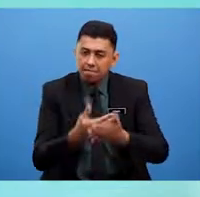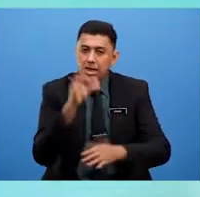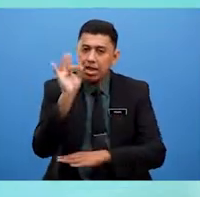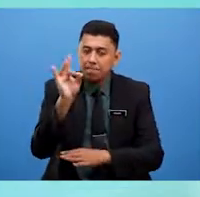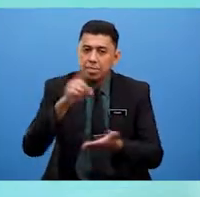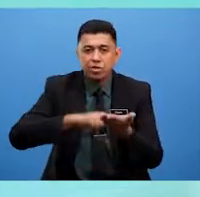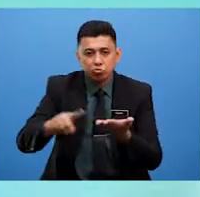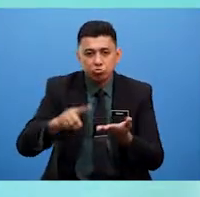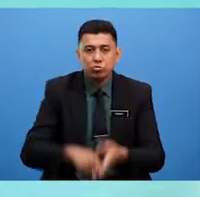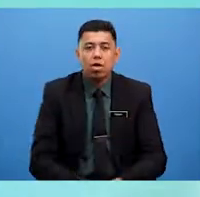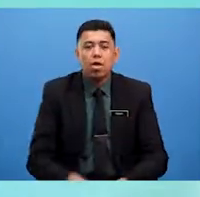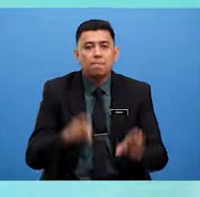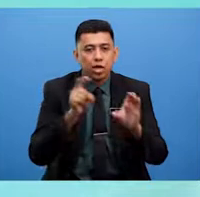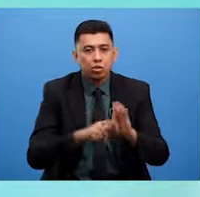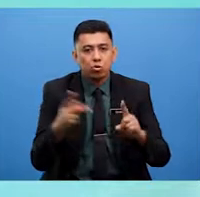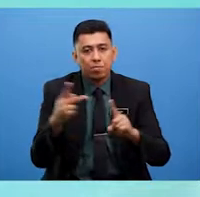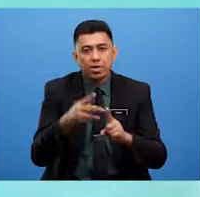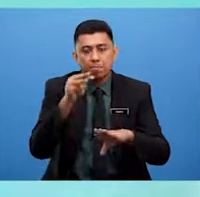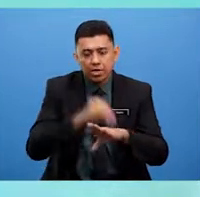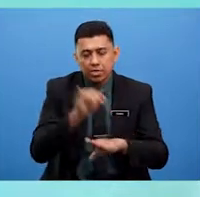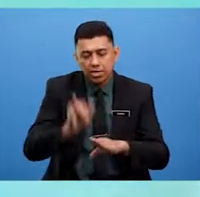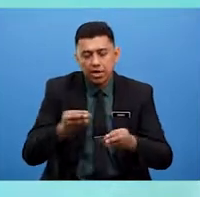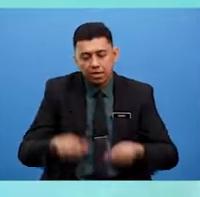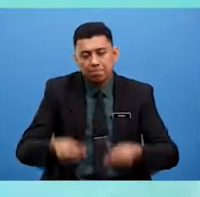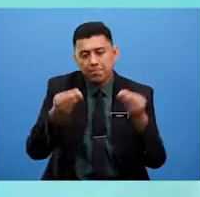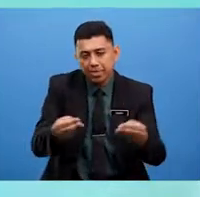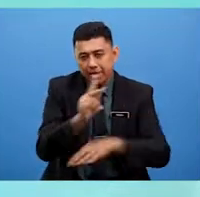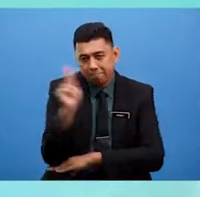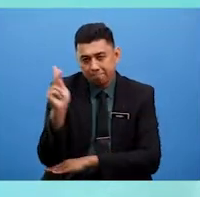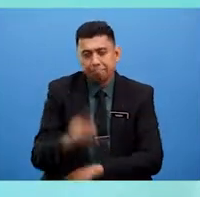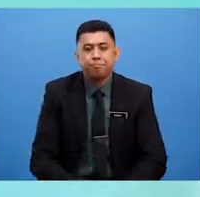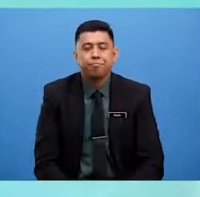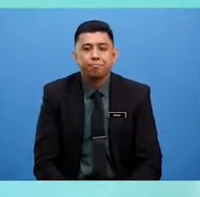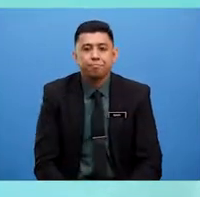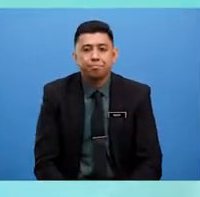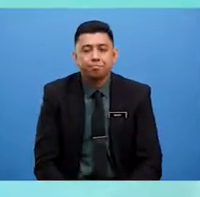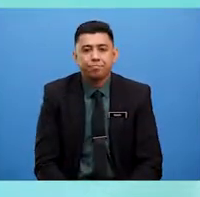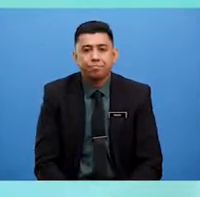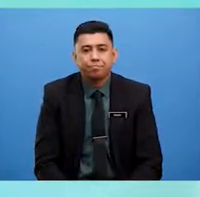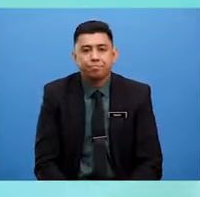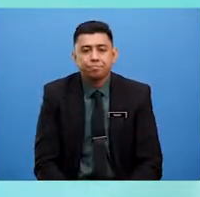8 minggu bergantung juga kepada masa yang diperuntukkan.